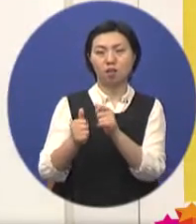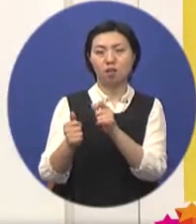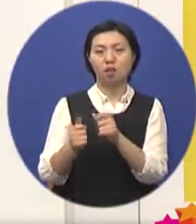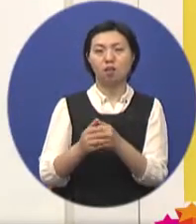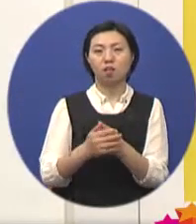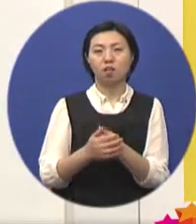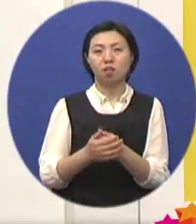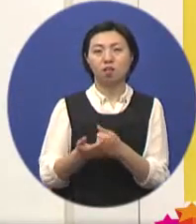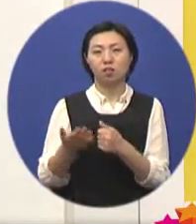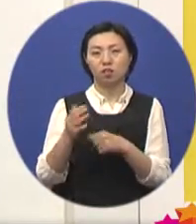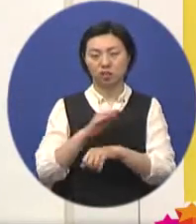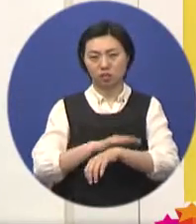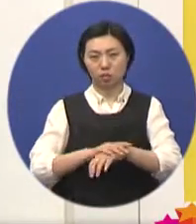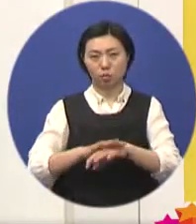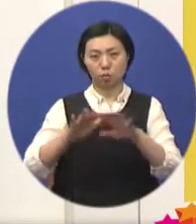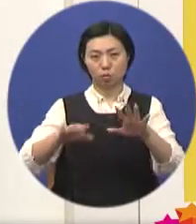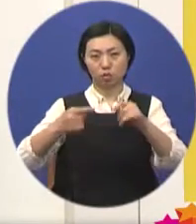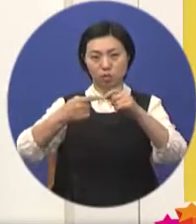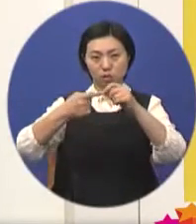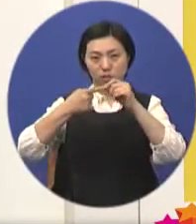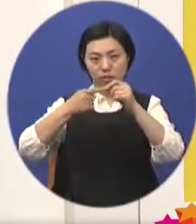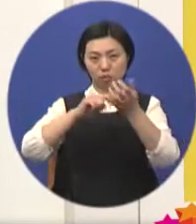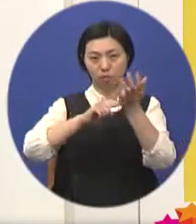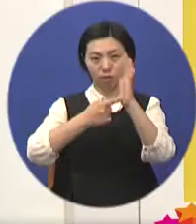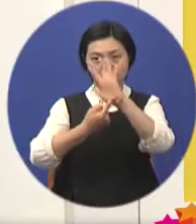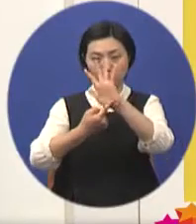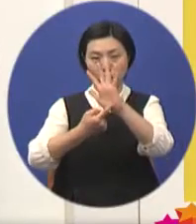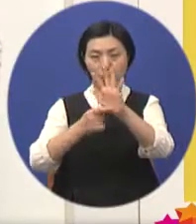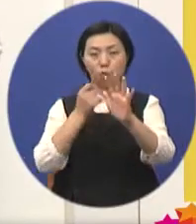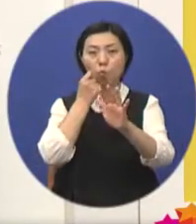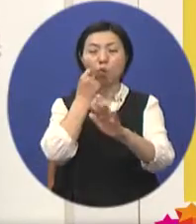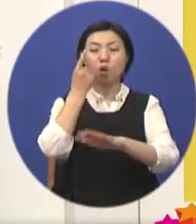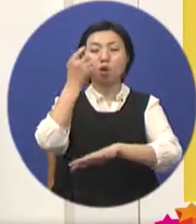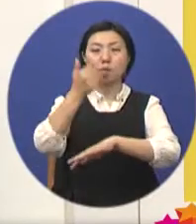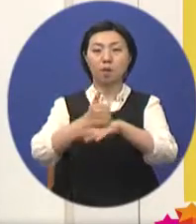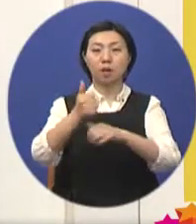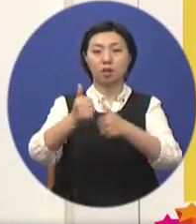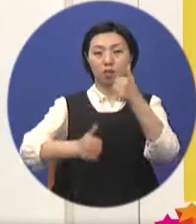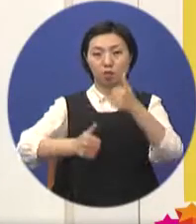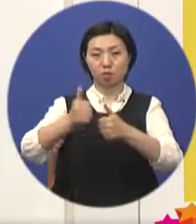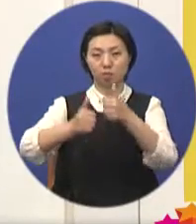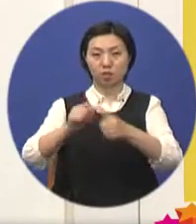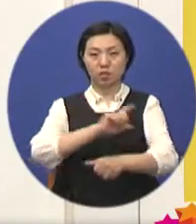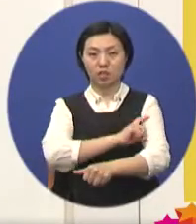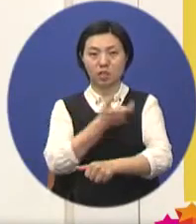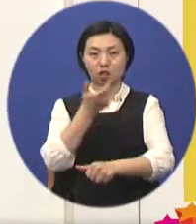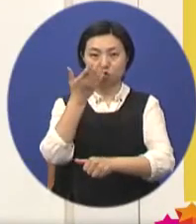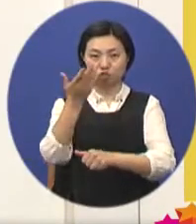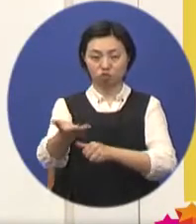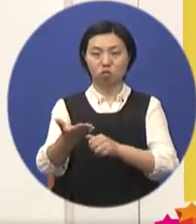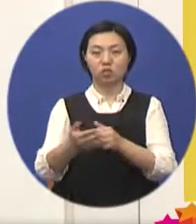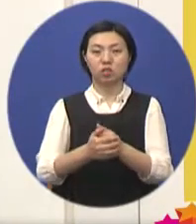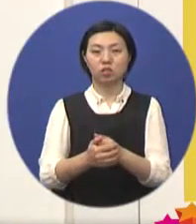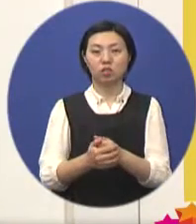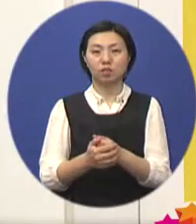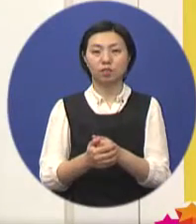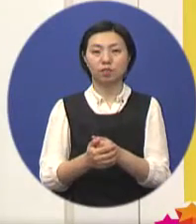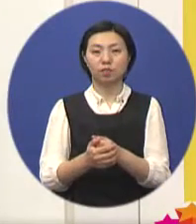축하합니다. 오늘의 장원을 발표하겠고요. 그렇죠. 월말 결선에 가실 자격을 드리겠습니다. 오늘의 장원.